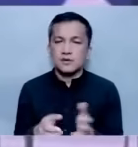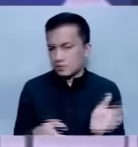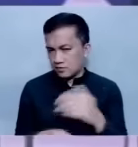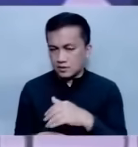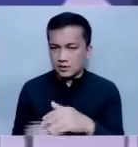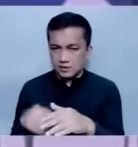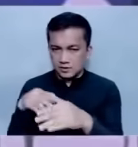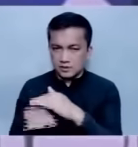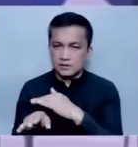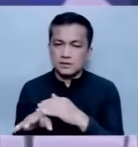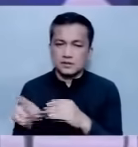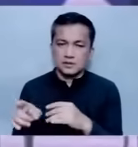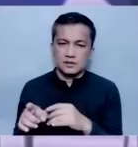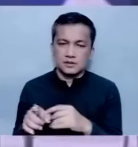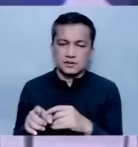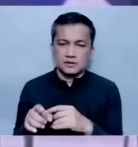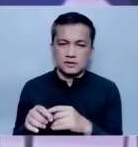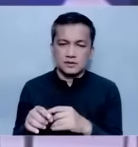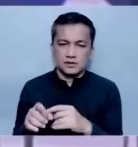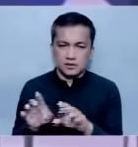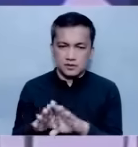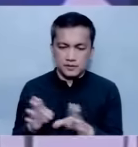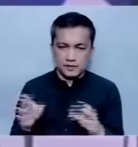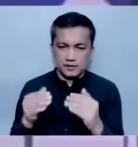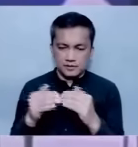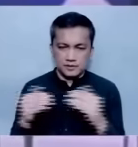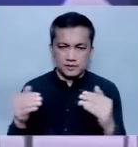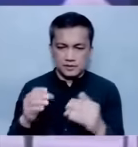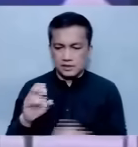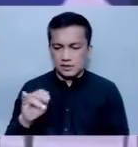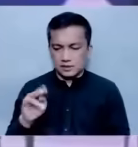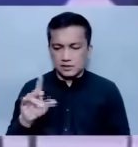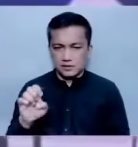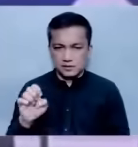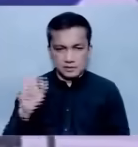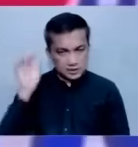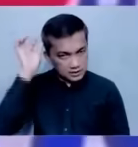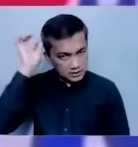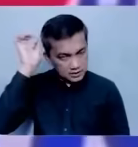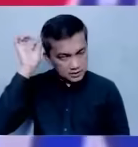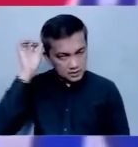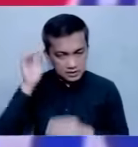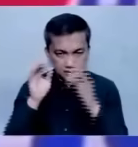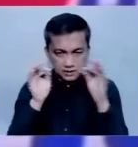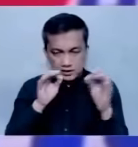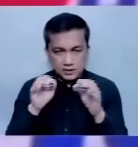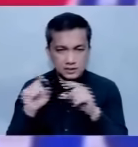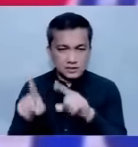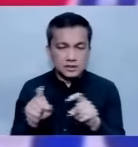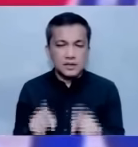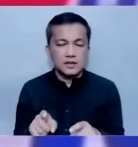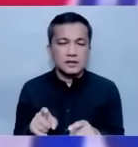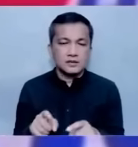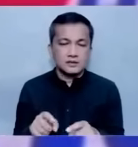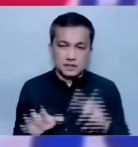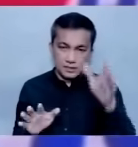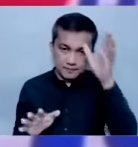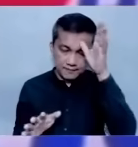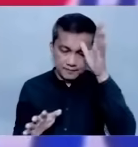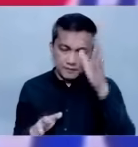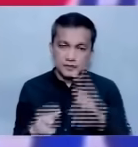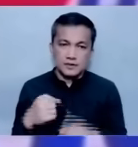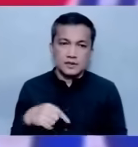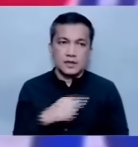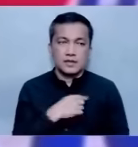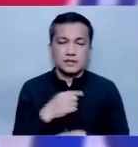ka sa isang open, fair, and credible hair follicle drug test? Bilang ama ng